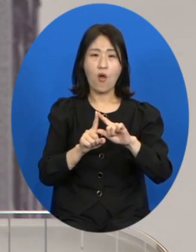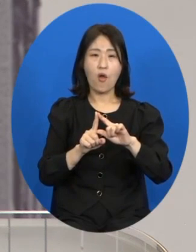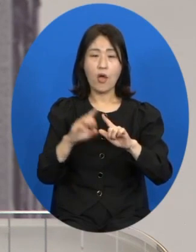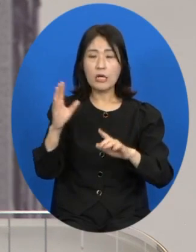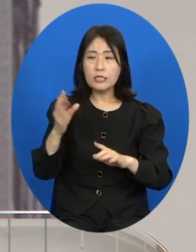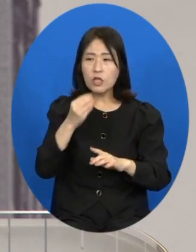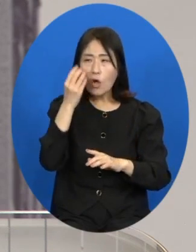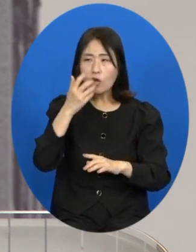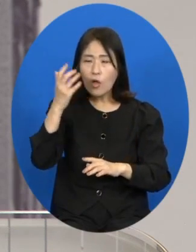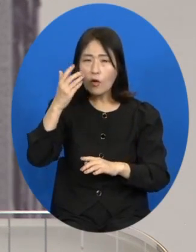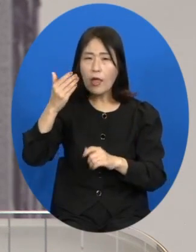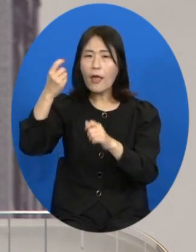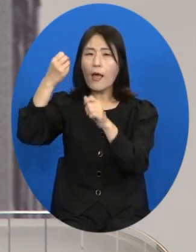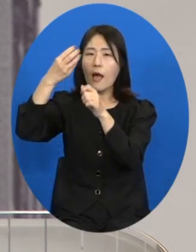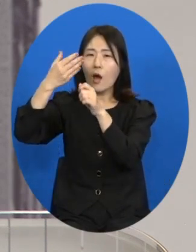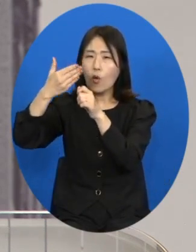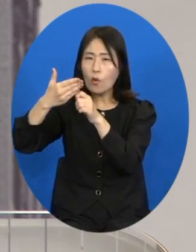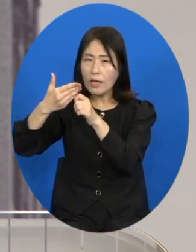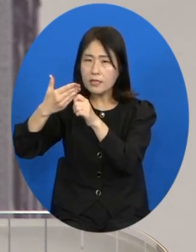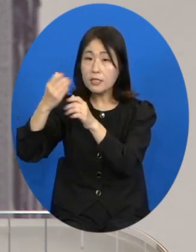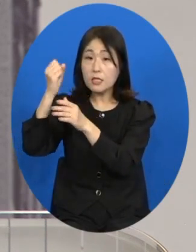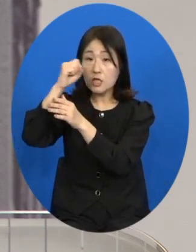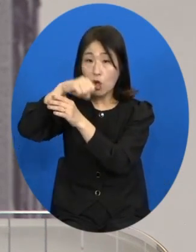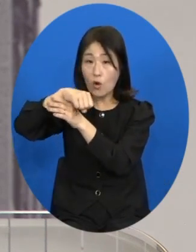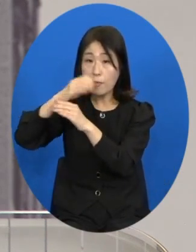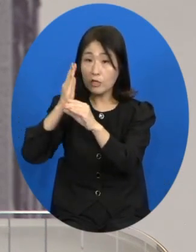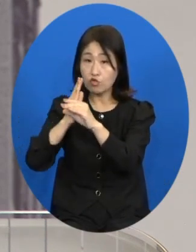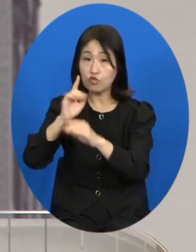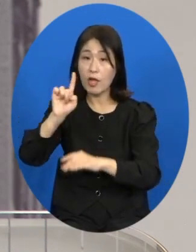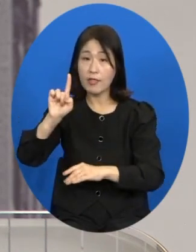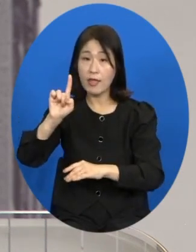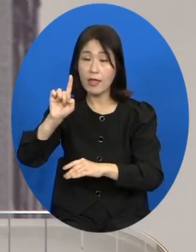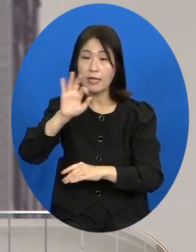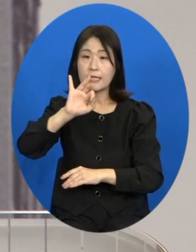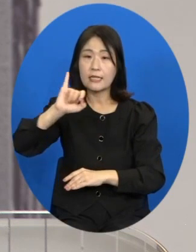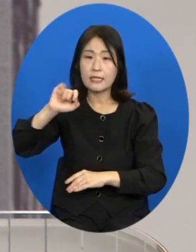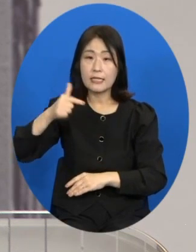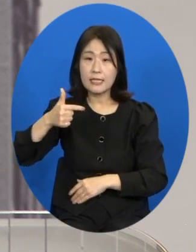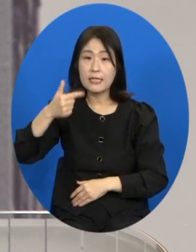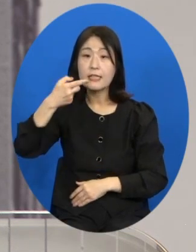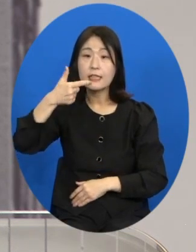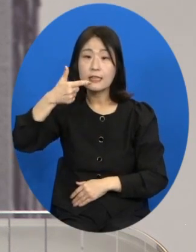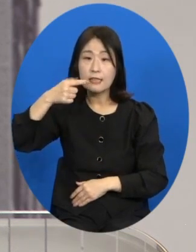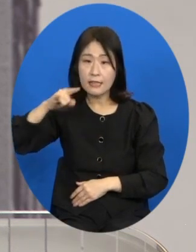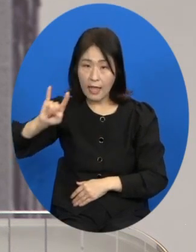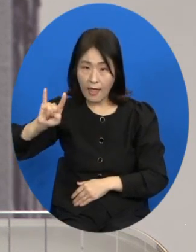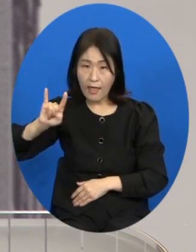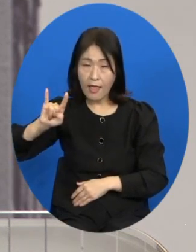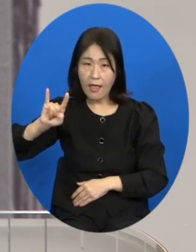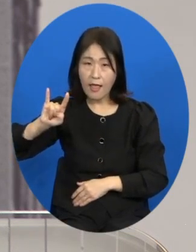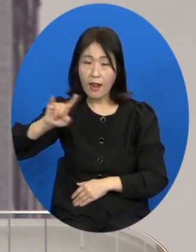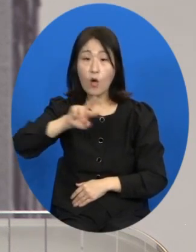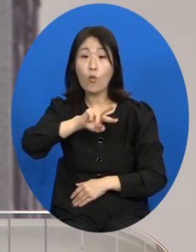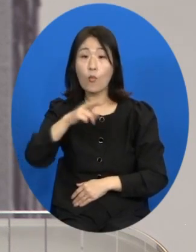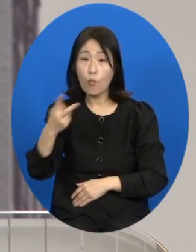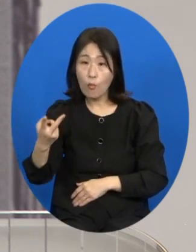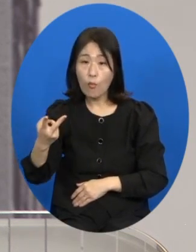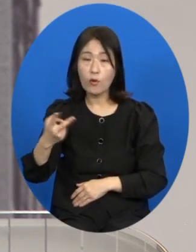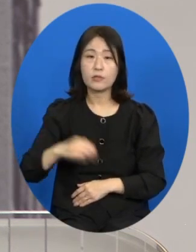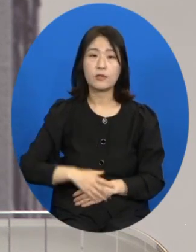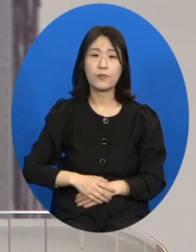하나인 인내라고 번역을 했습니다 인내 근데이 단어는 두가지 의미가 결합된 단어입니다 하나는